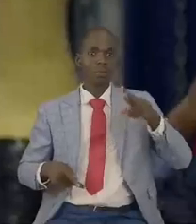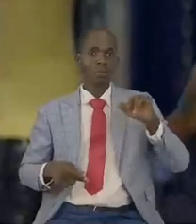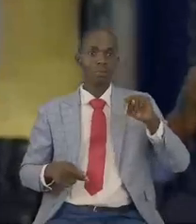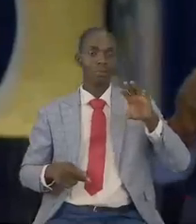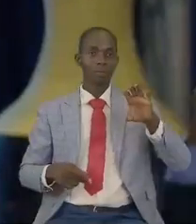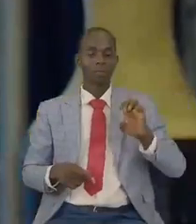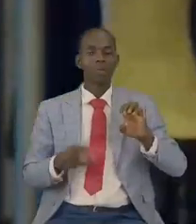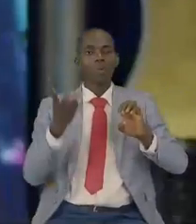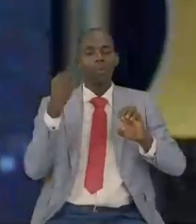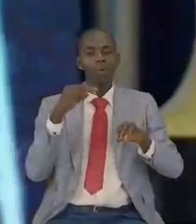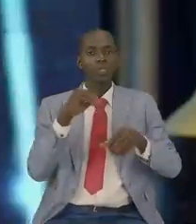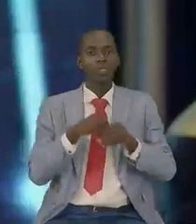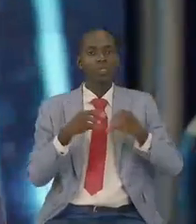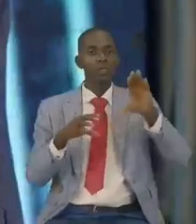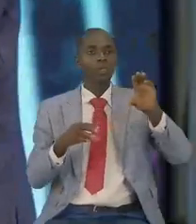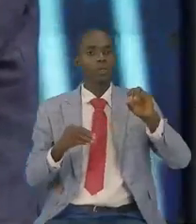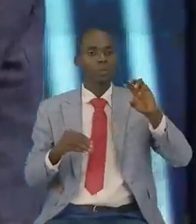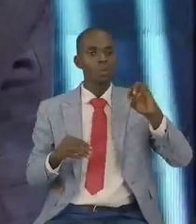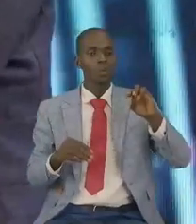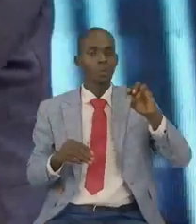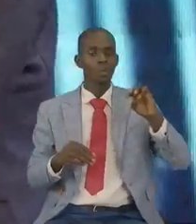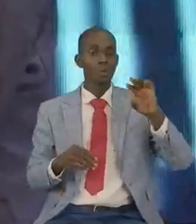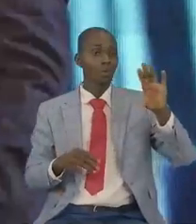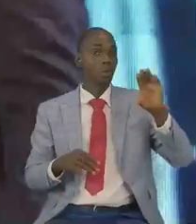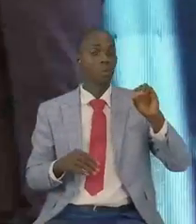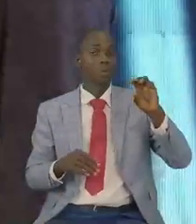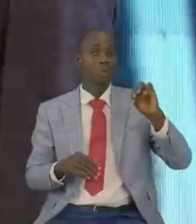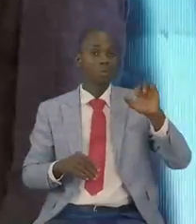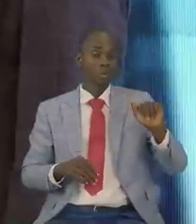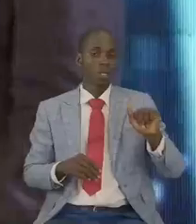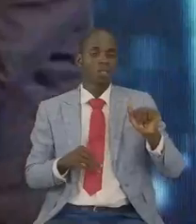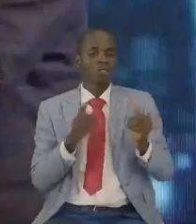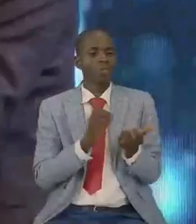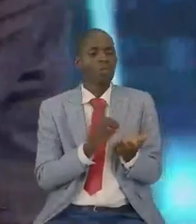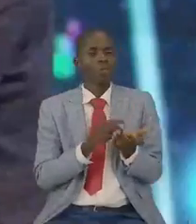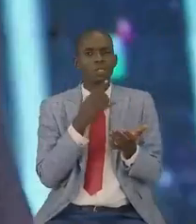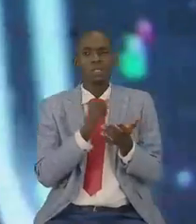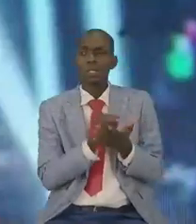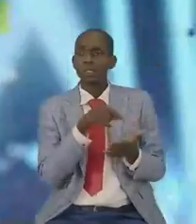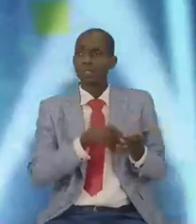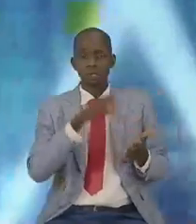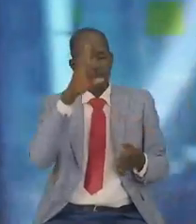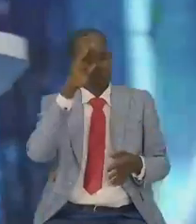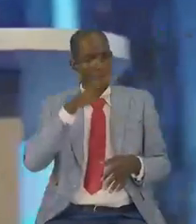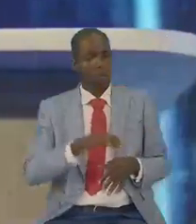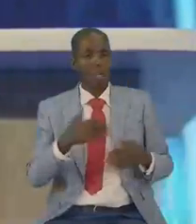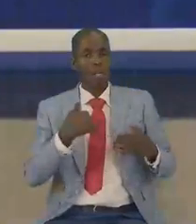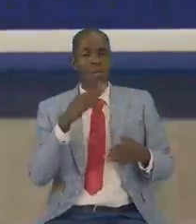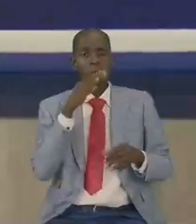coma. C'est que tout était terminé. Les docteurs ont dit, il est dans le coma depuis très